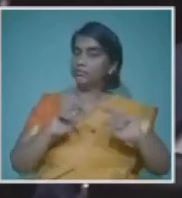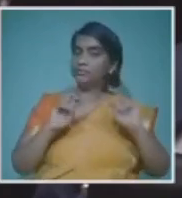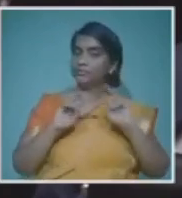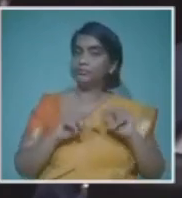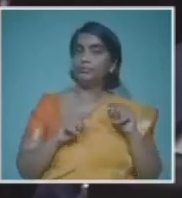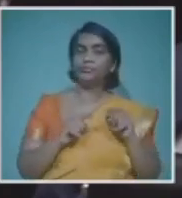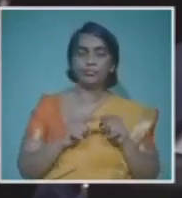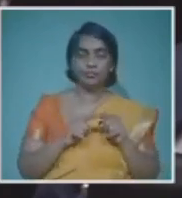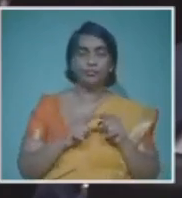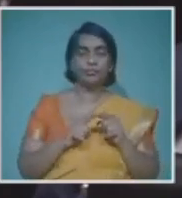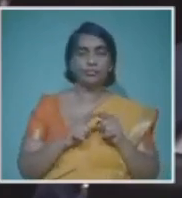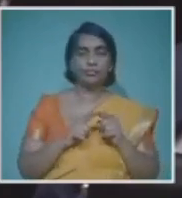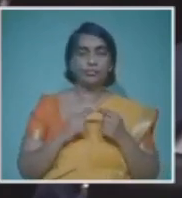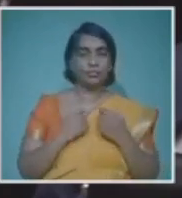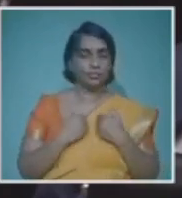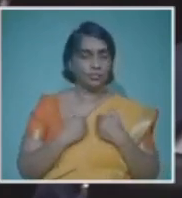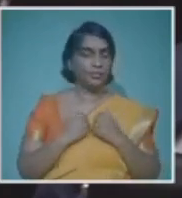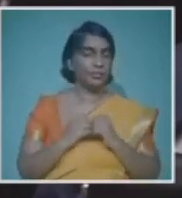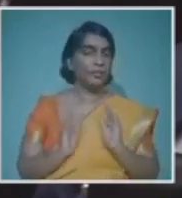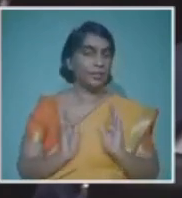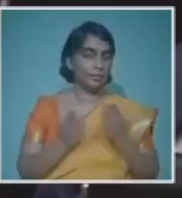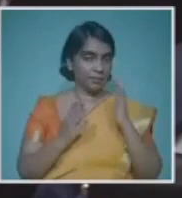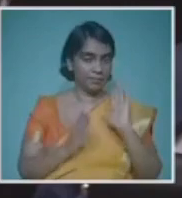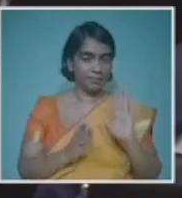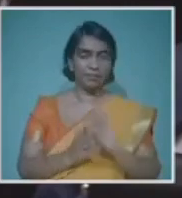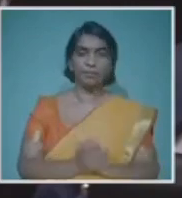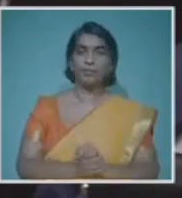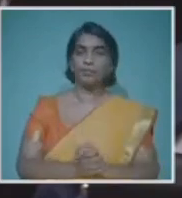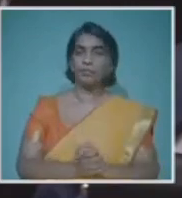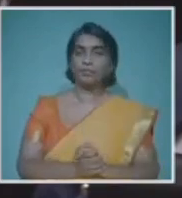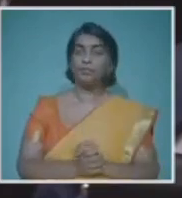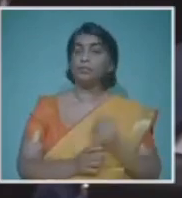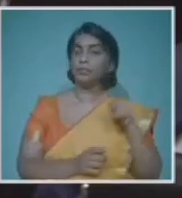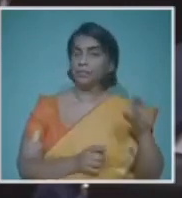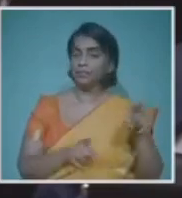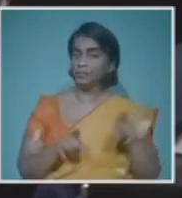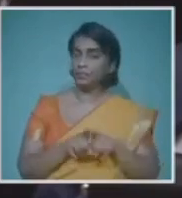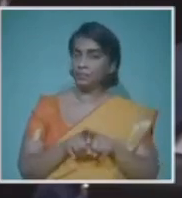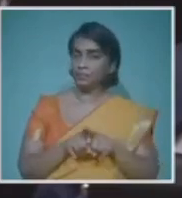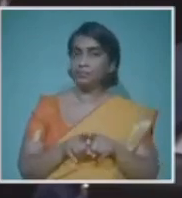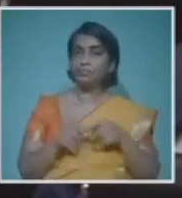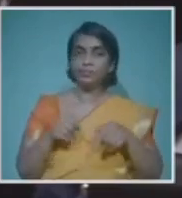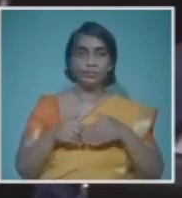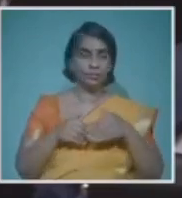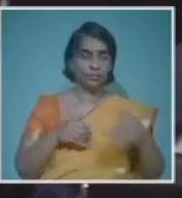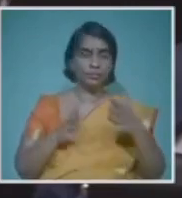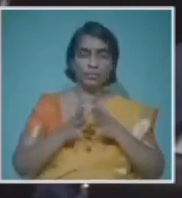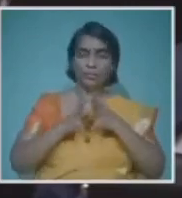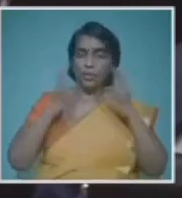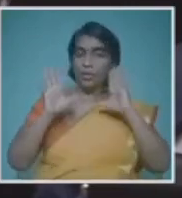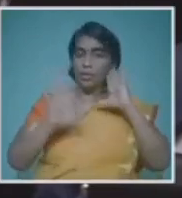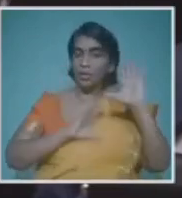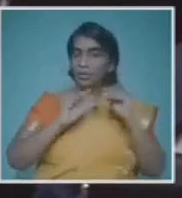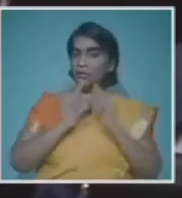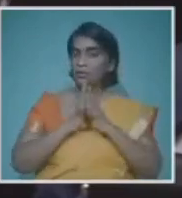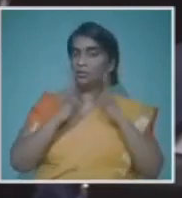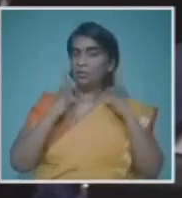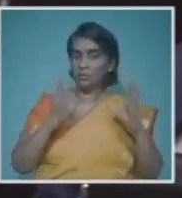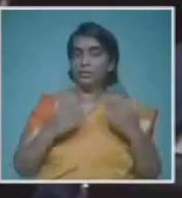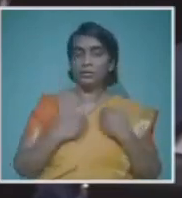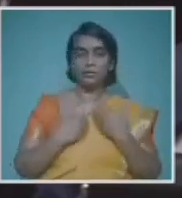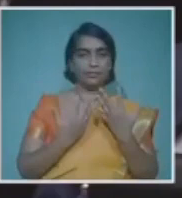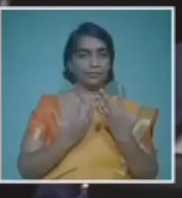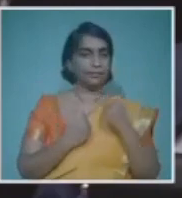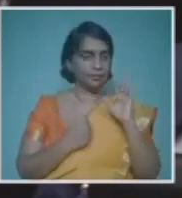අපි ආරම්භ කරලා තියෙන්නේ. ඒ අනුව මේ වෙන විට විශාල තොරතුරු රාශියක් අපි